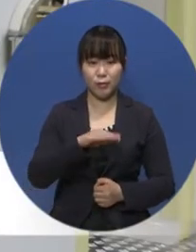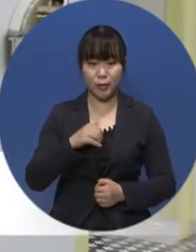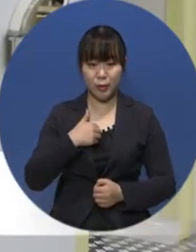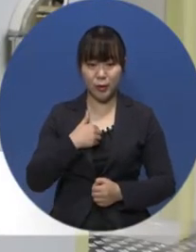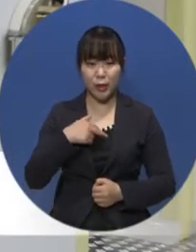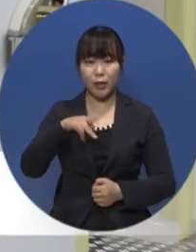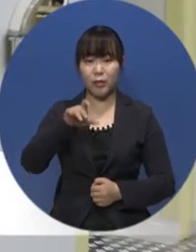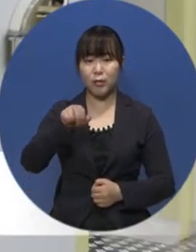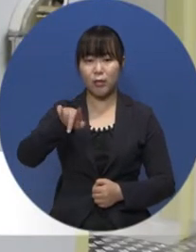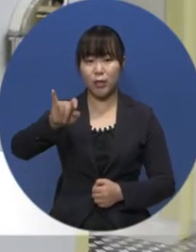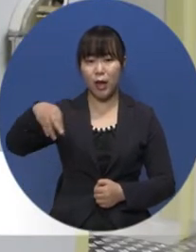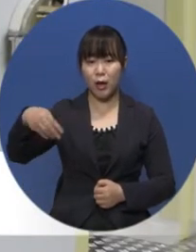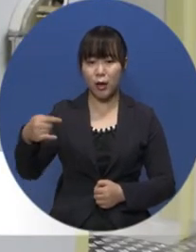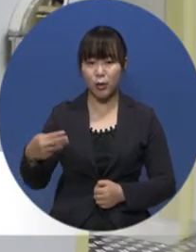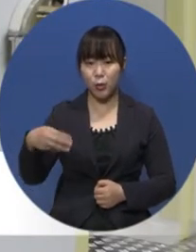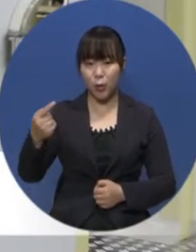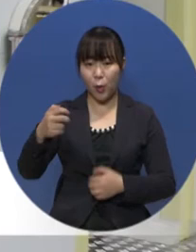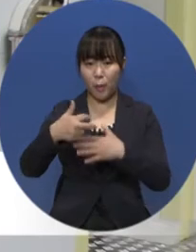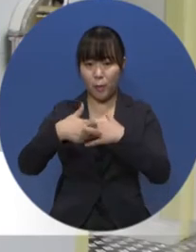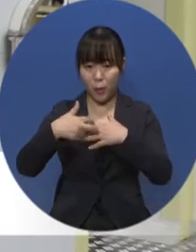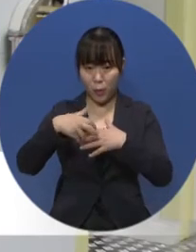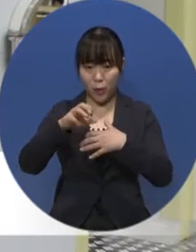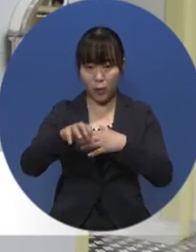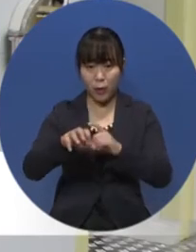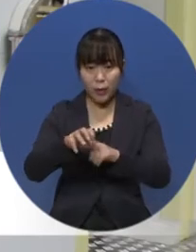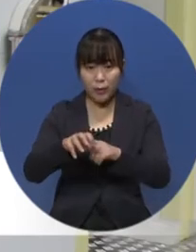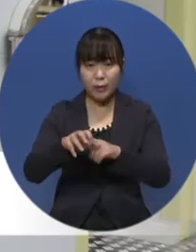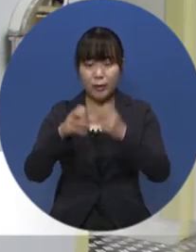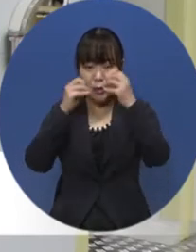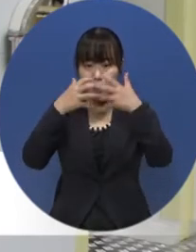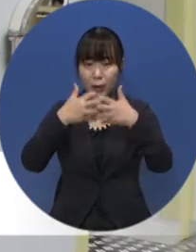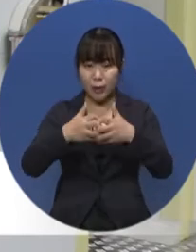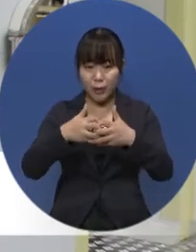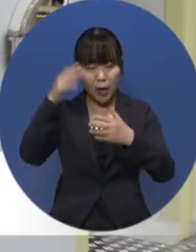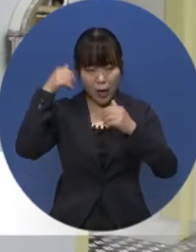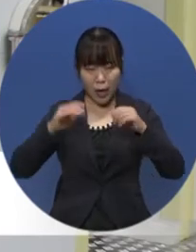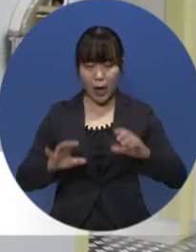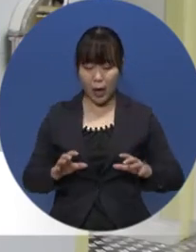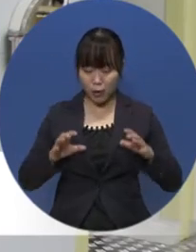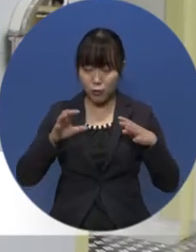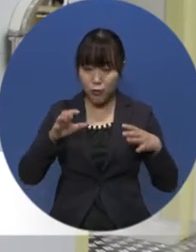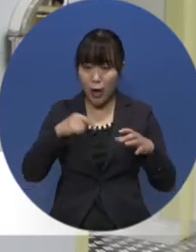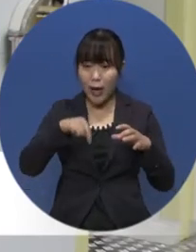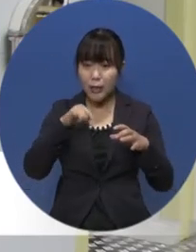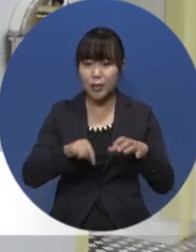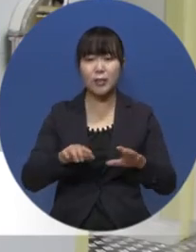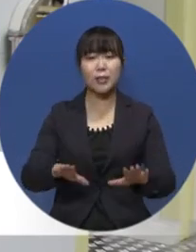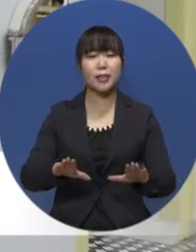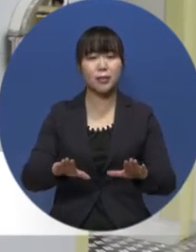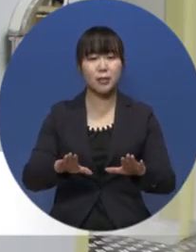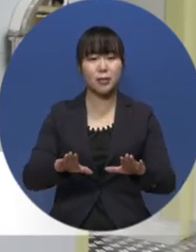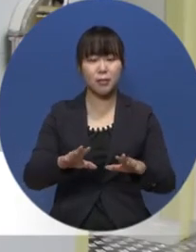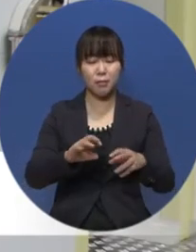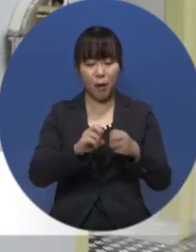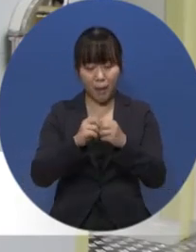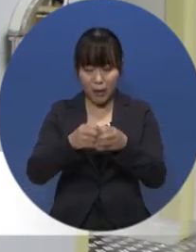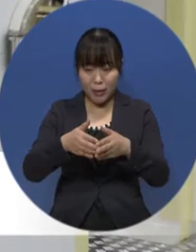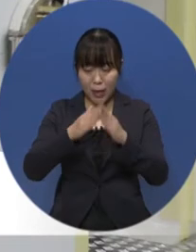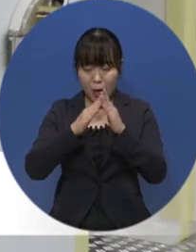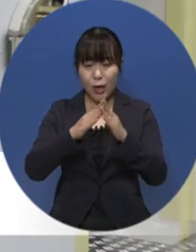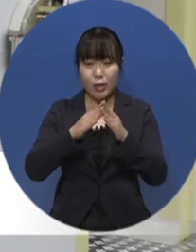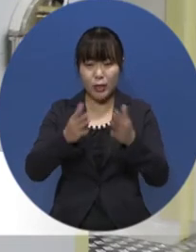성가를로병원 고압치료센터에 시설한 이 장비는 국내에서 현재 설치된 시설 중에